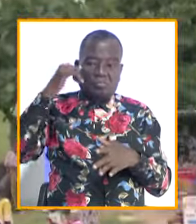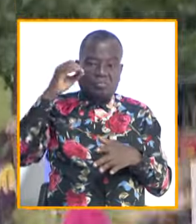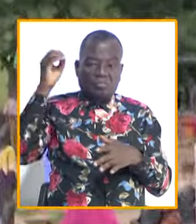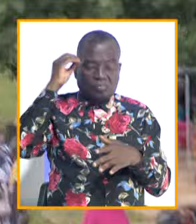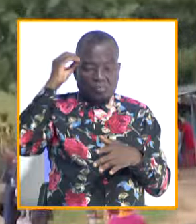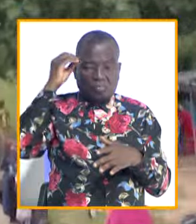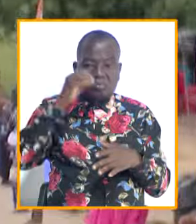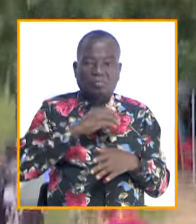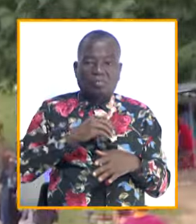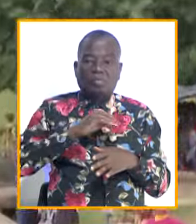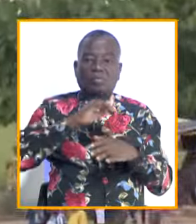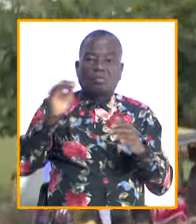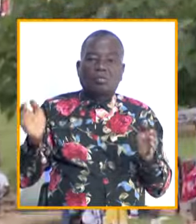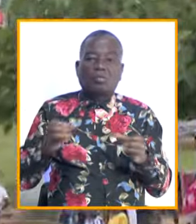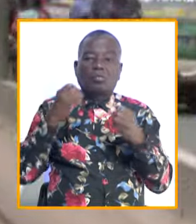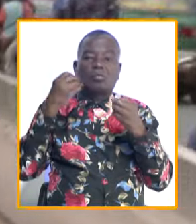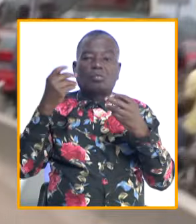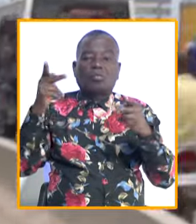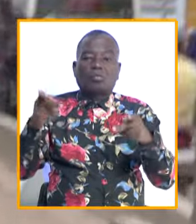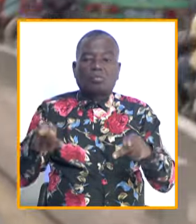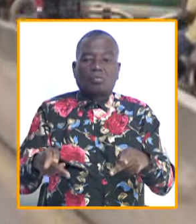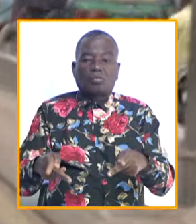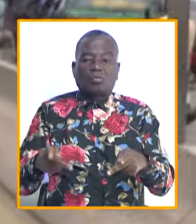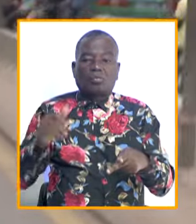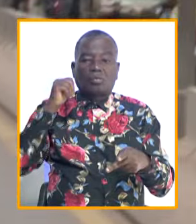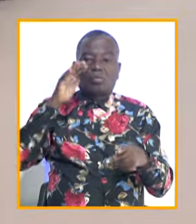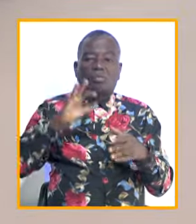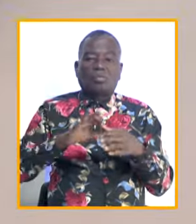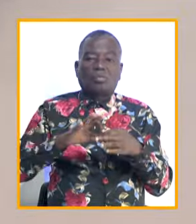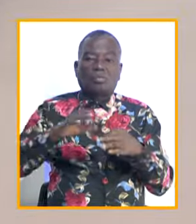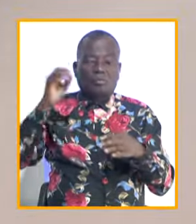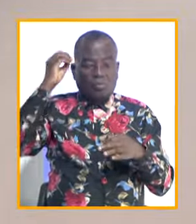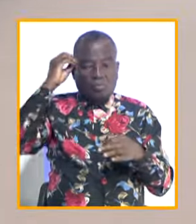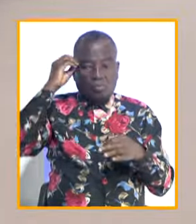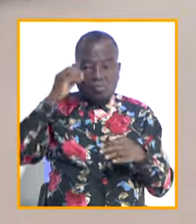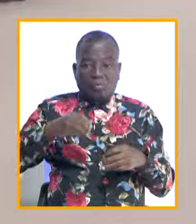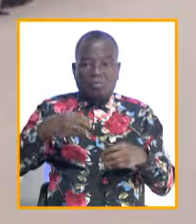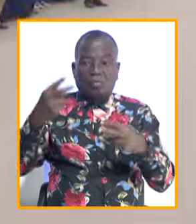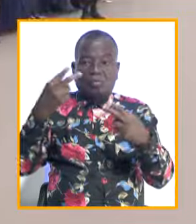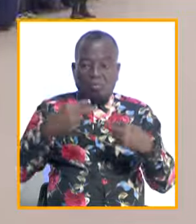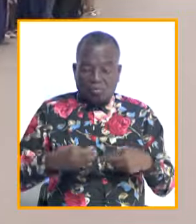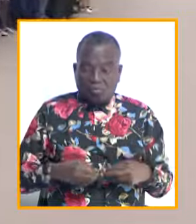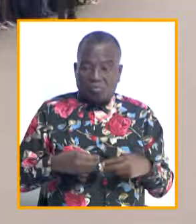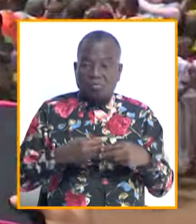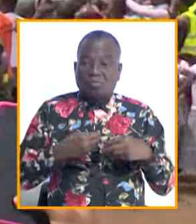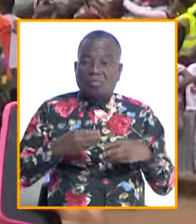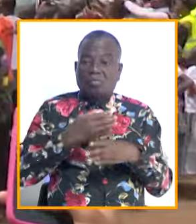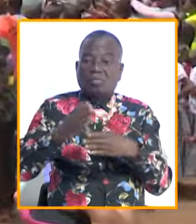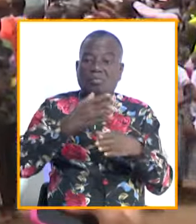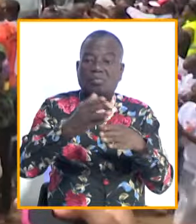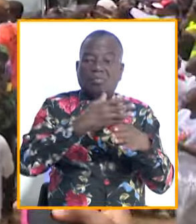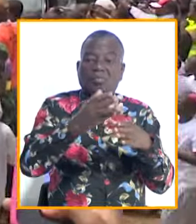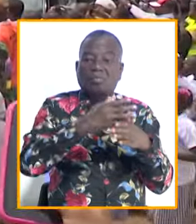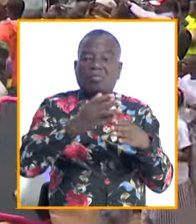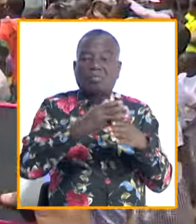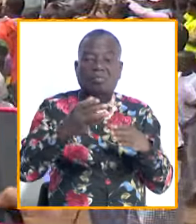Bouaké, mobilisation de grand jour, la première dame vient lancer la distribution des kits scolaires de la fondation Children of Africa